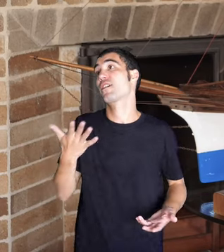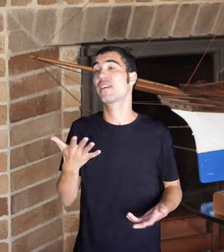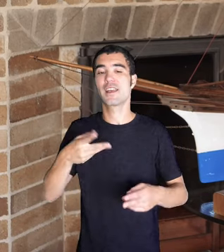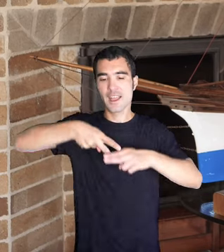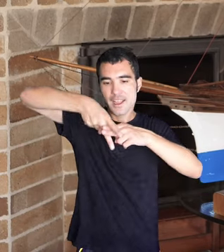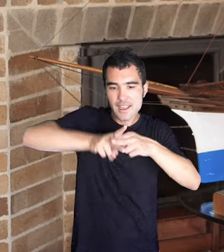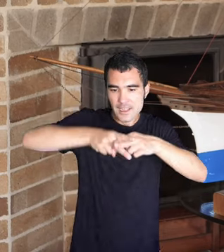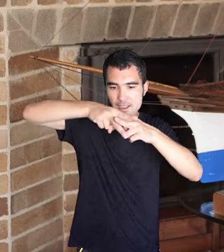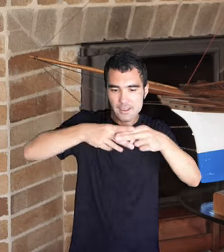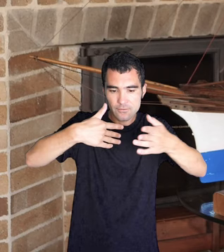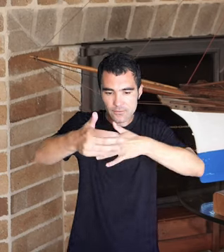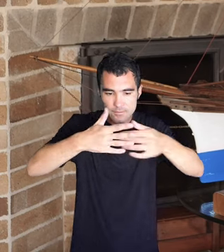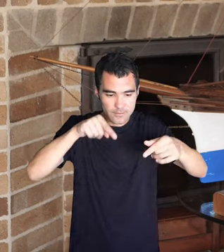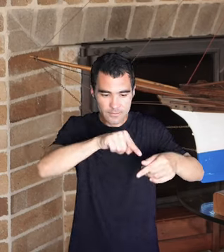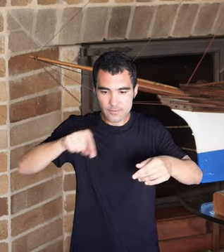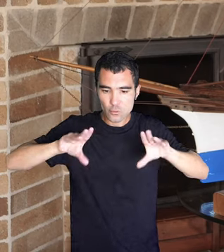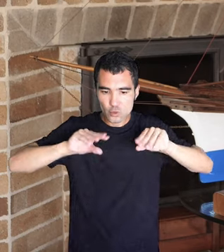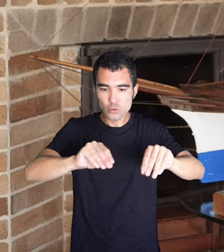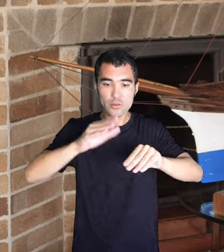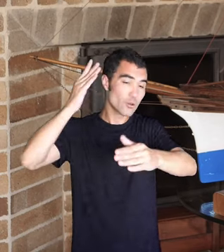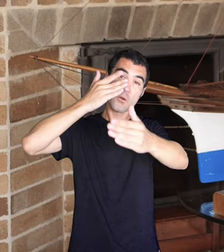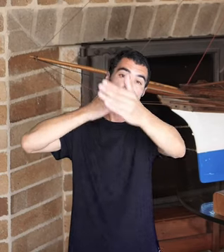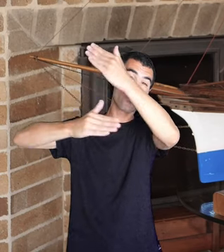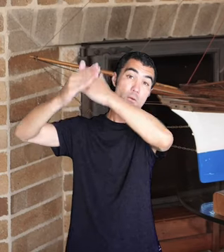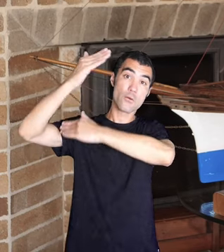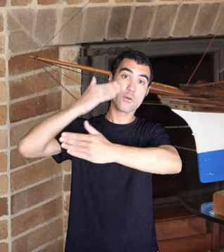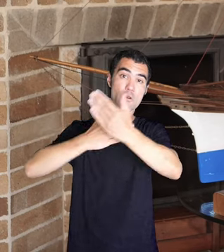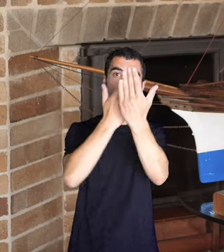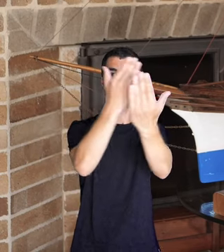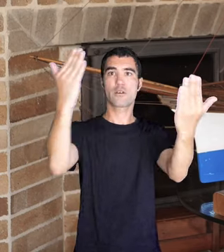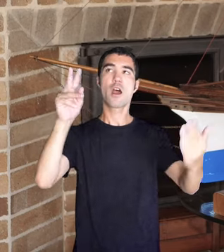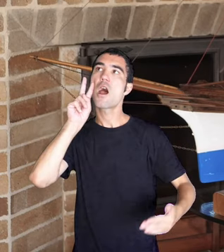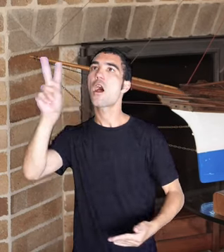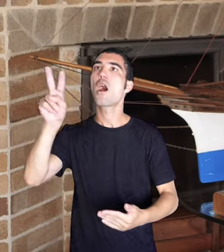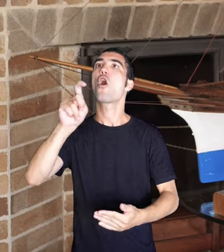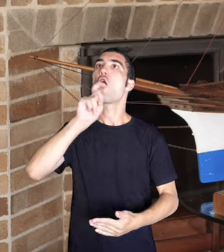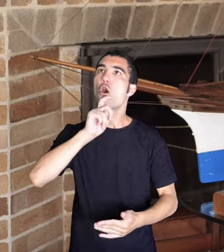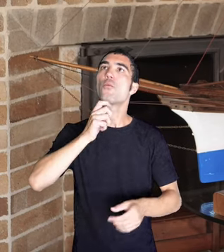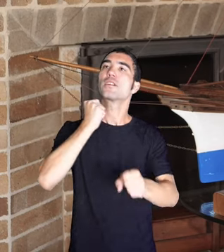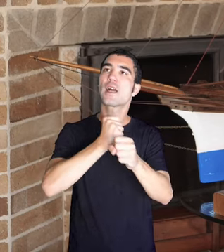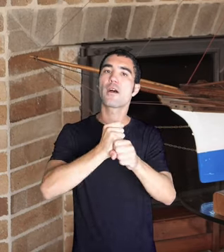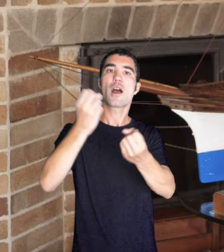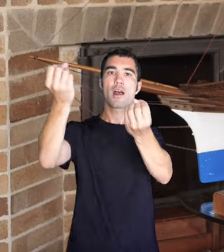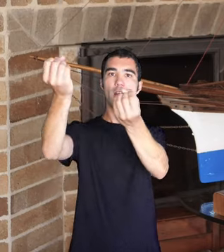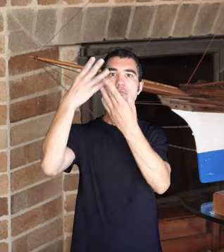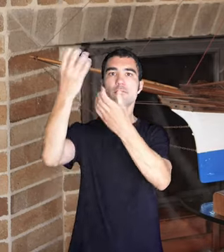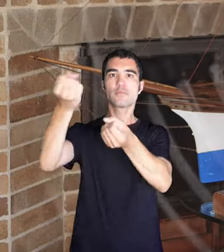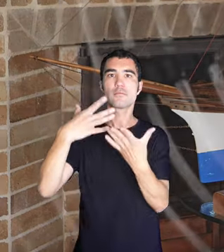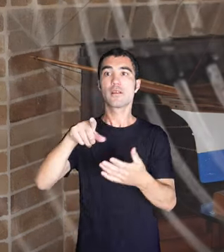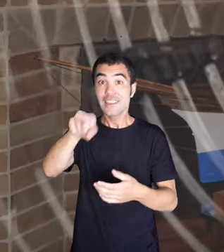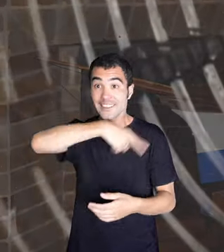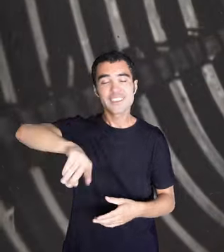les eines que s'empleaven en aquell temps per veure com se feia aquesta feina, seria bo que